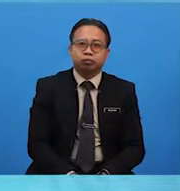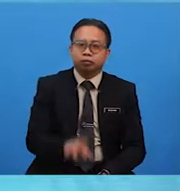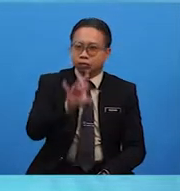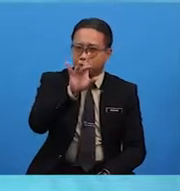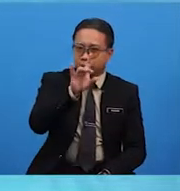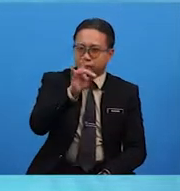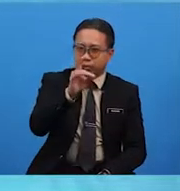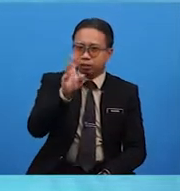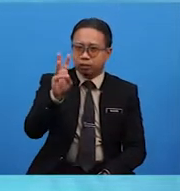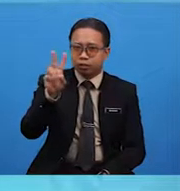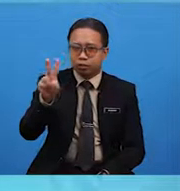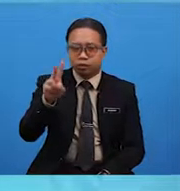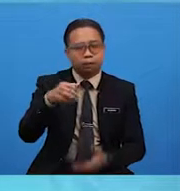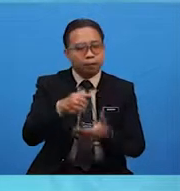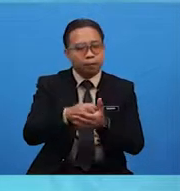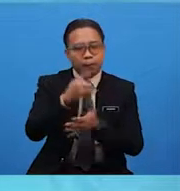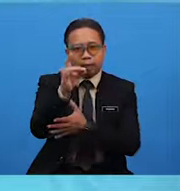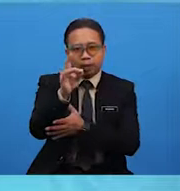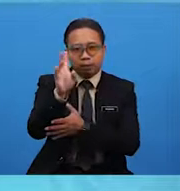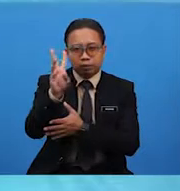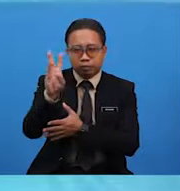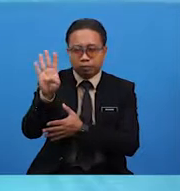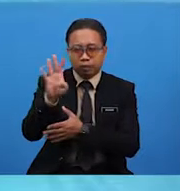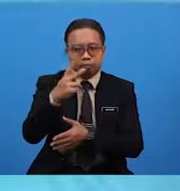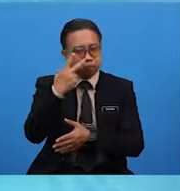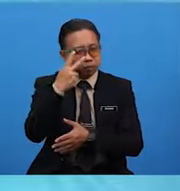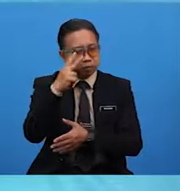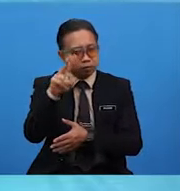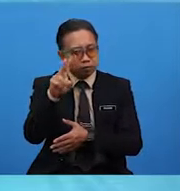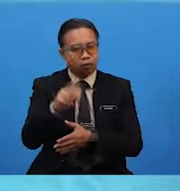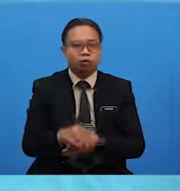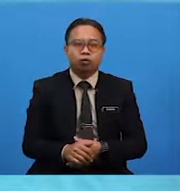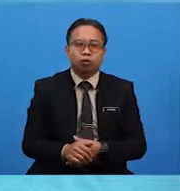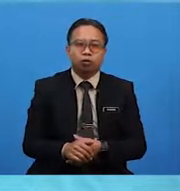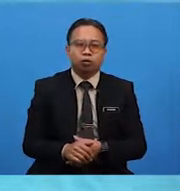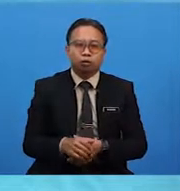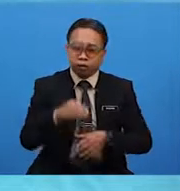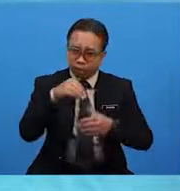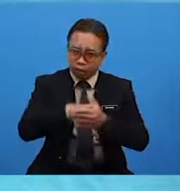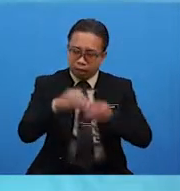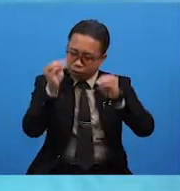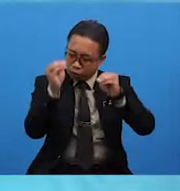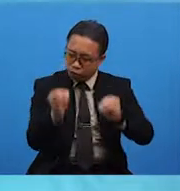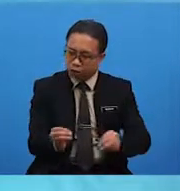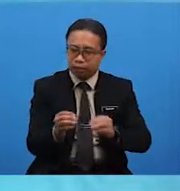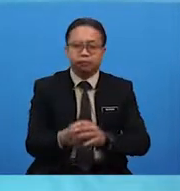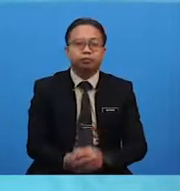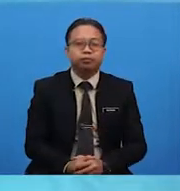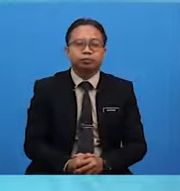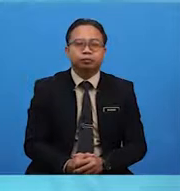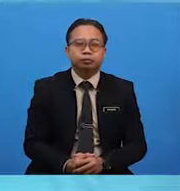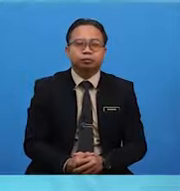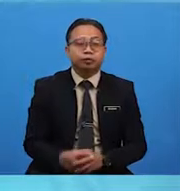1862 dan juga 8-4 yang memperlihatkan suasana yang sebenar berlaku dalam masyarakat dan pada